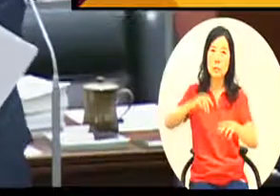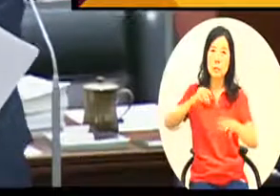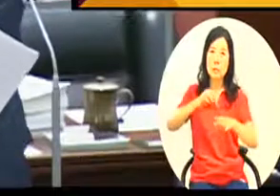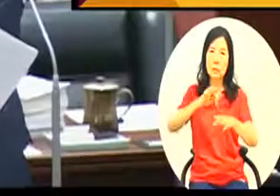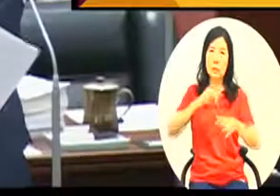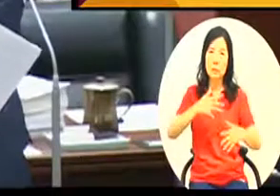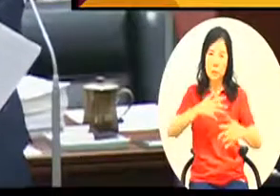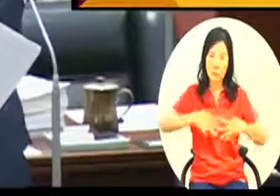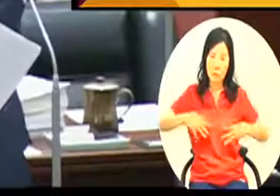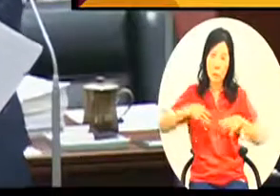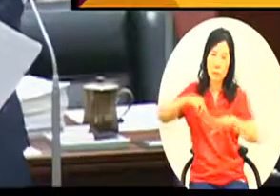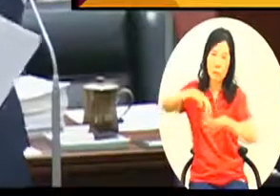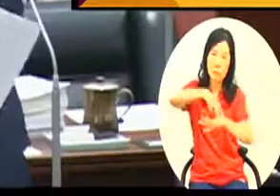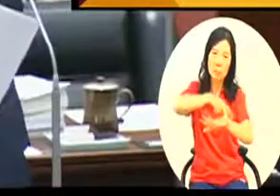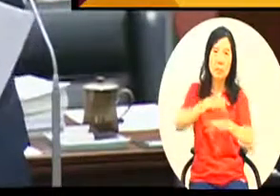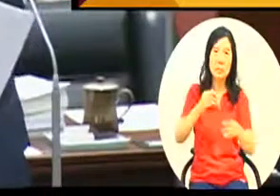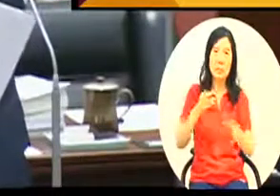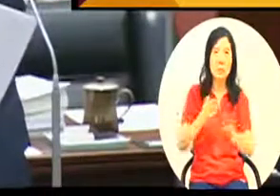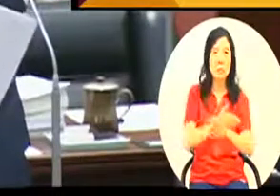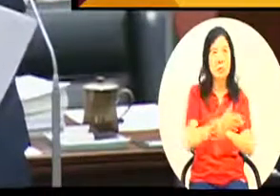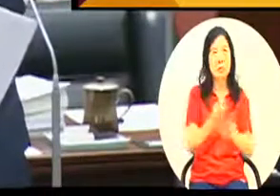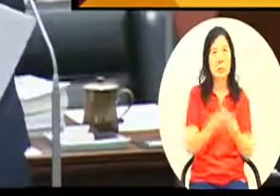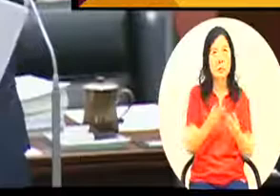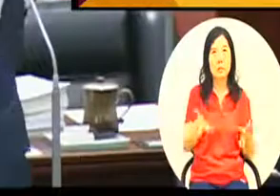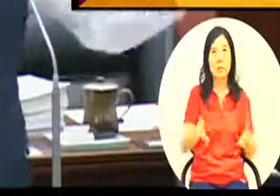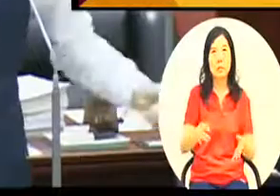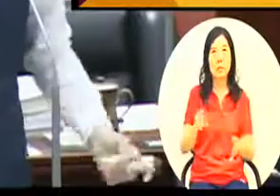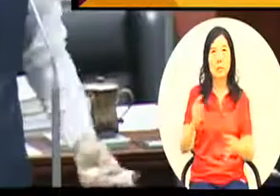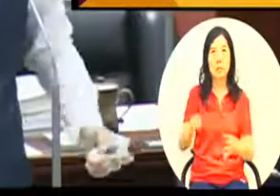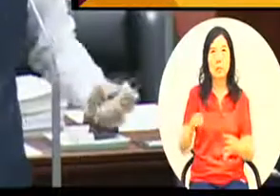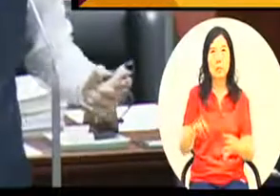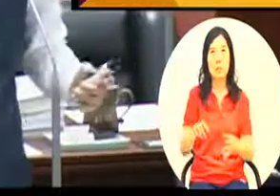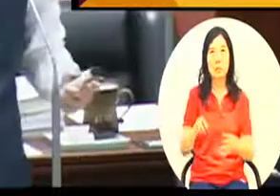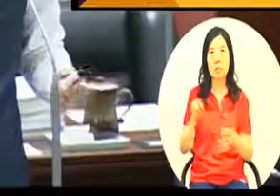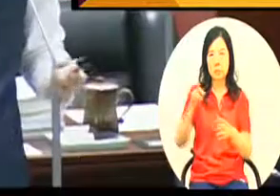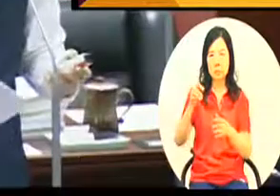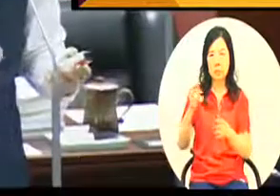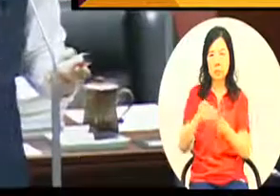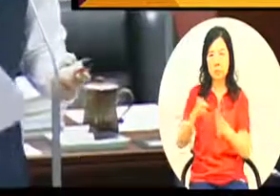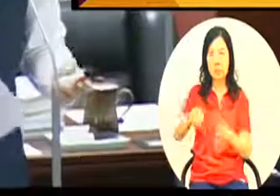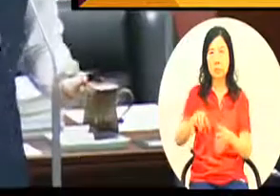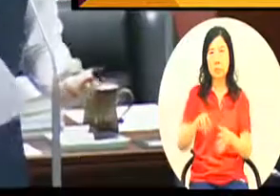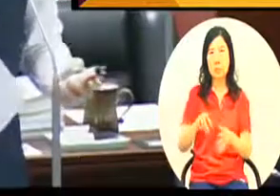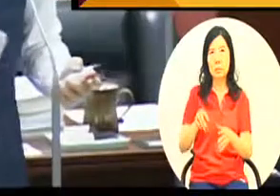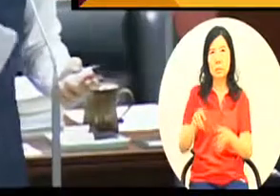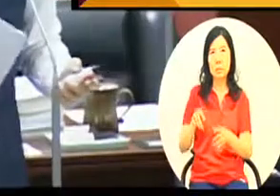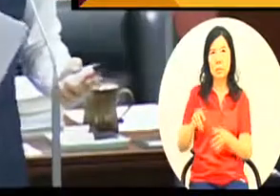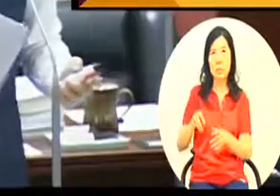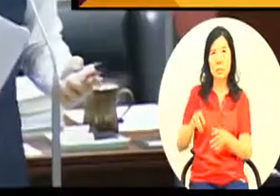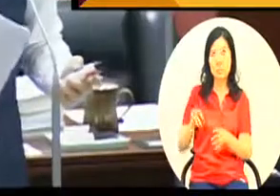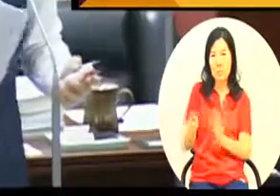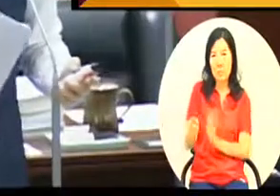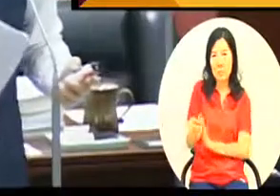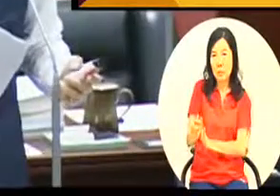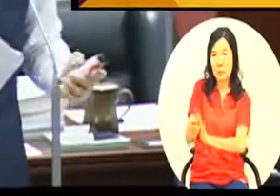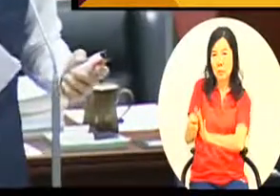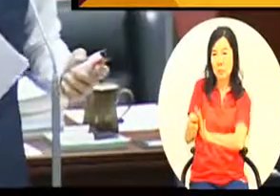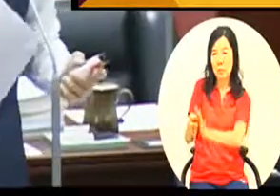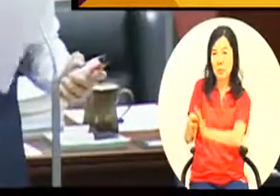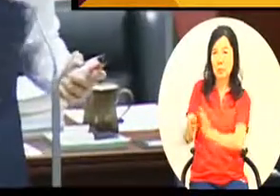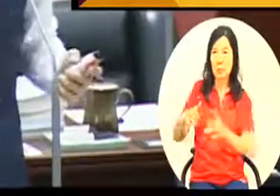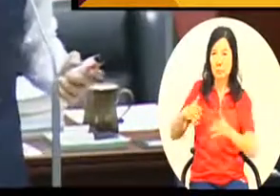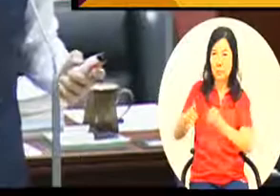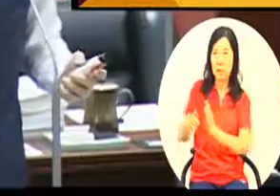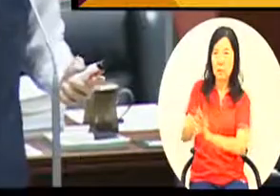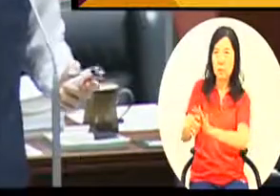后，再到这边，可是，一样到这个地方，他无从去，他只能够沿着那个边坡。道路旁这